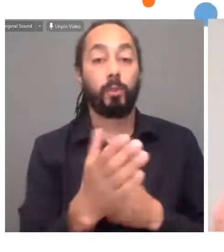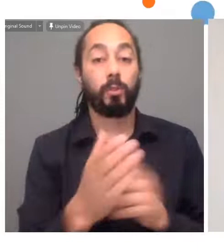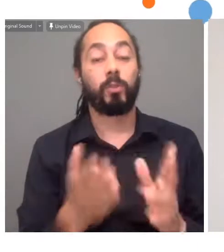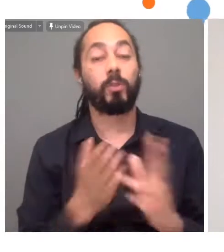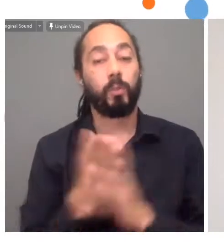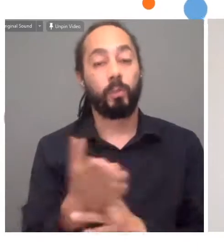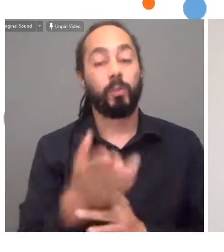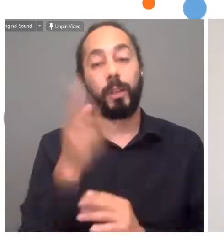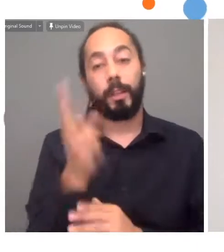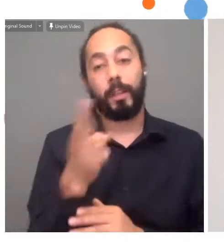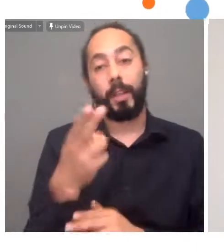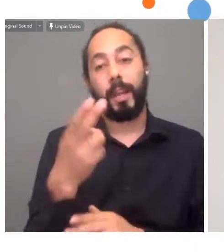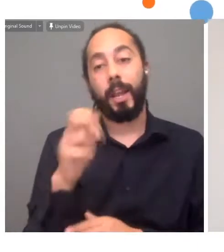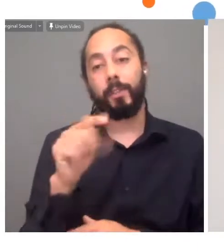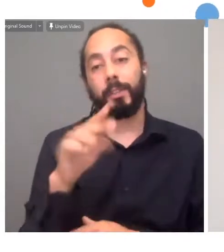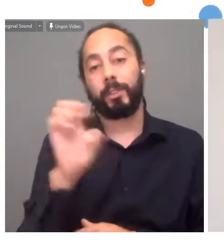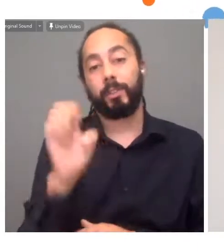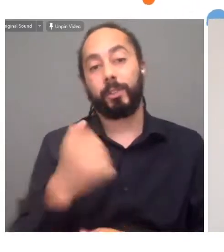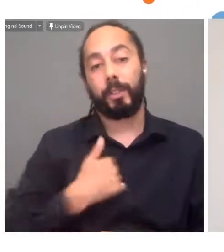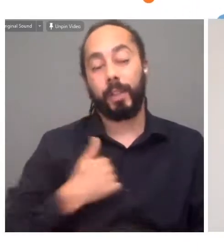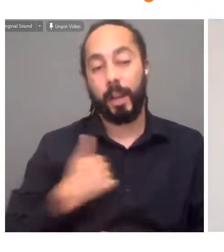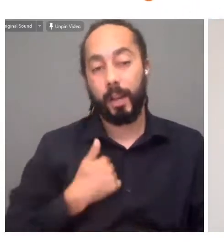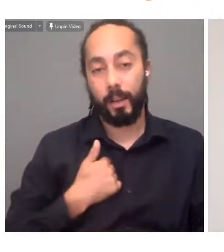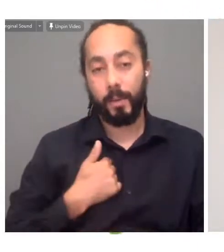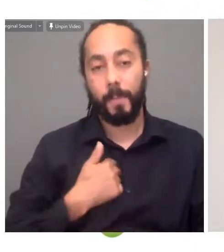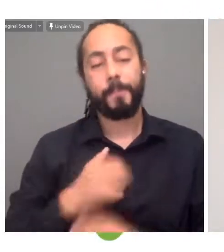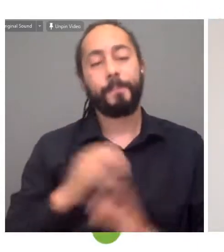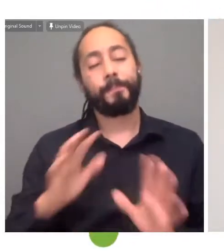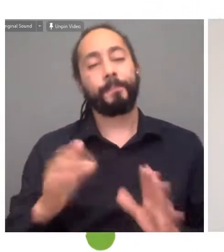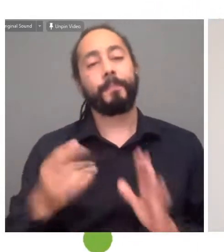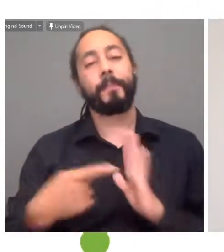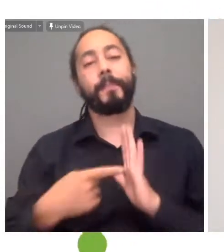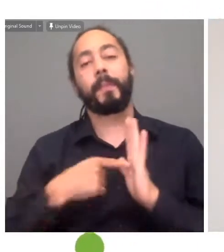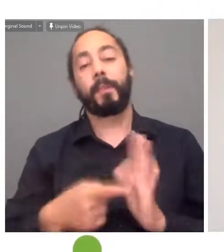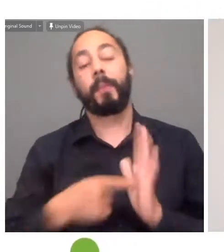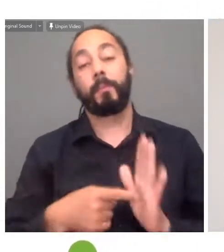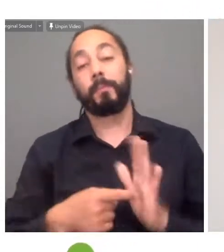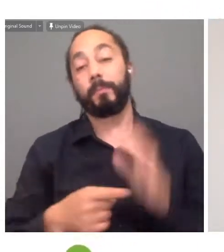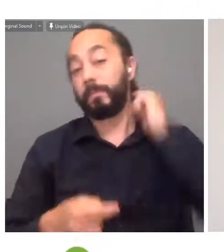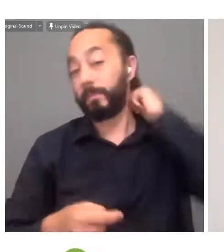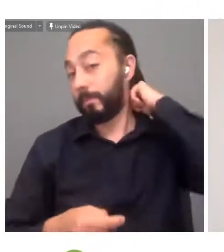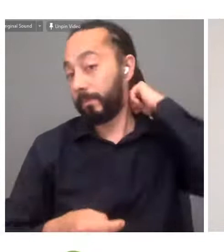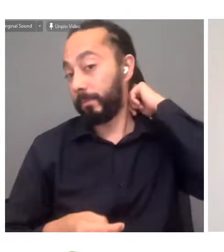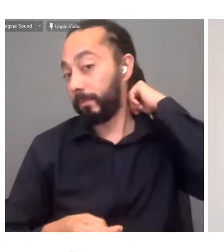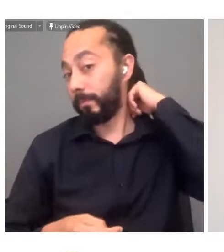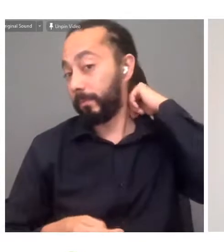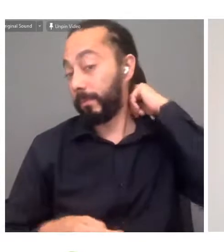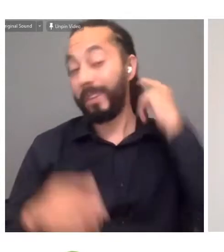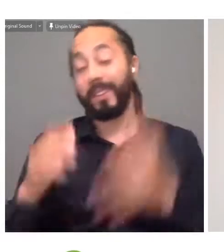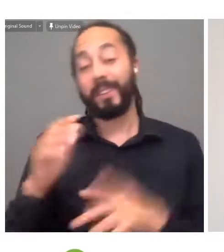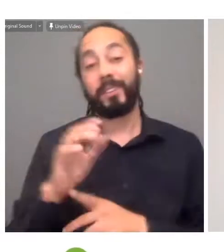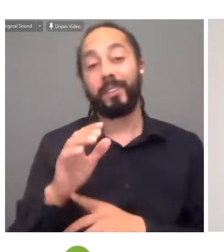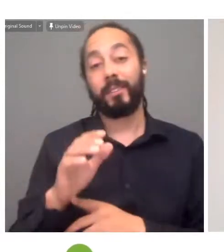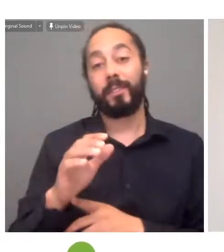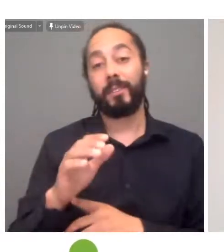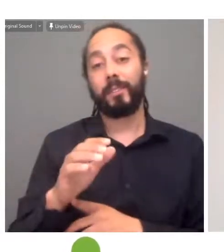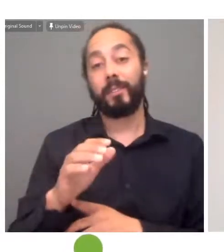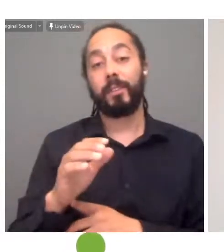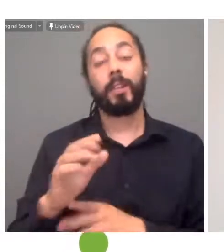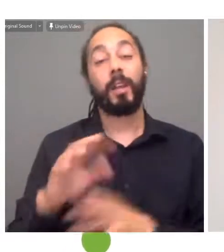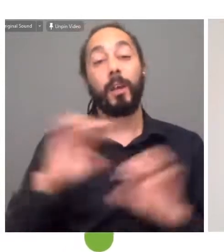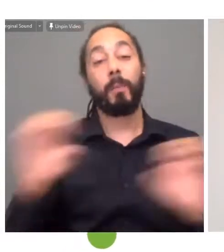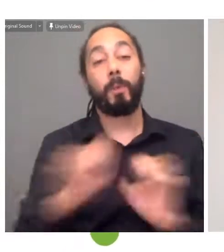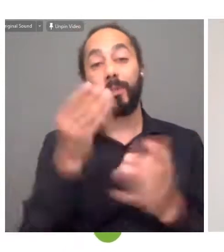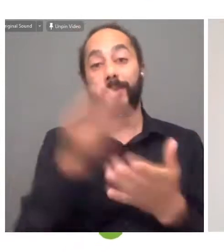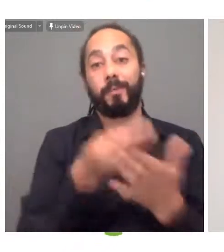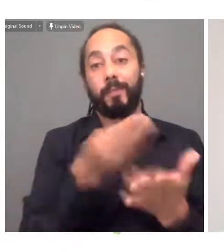de rendre plus ouverts les critères de façon à favoriser l'équité entre les organismes soutenus au fonctionnement et ceux